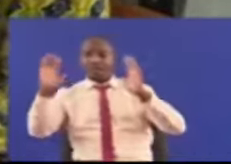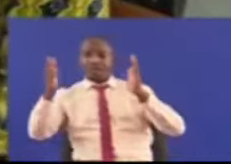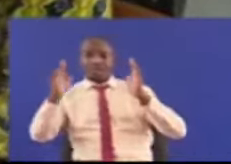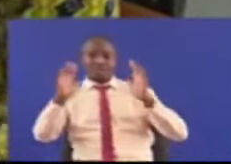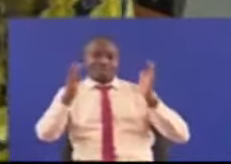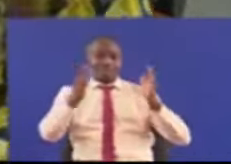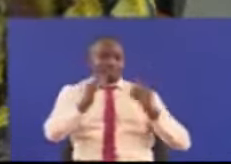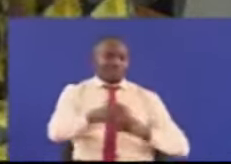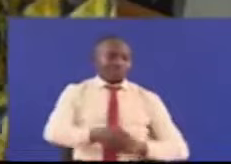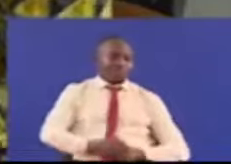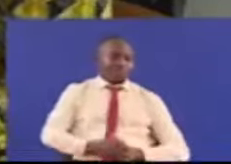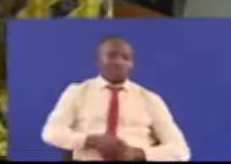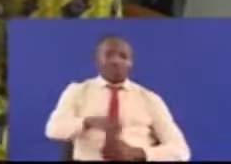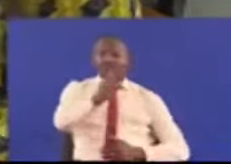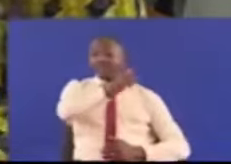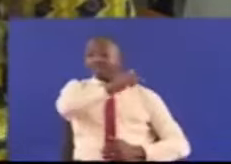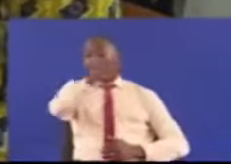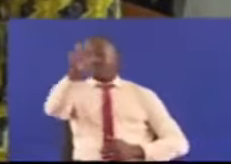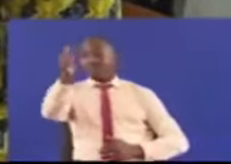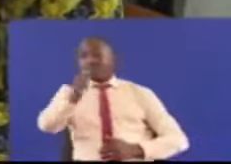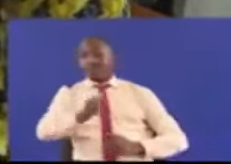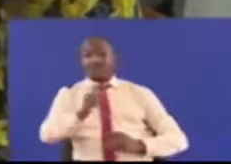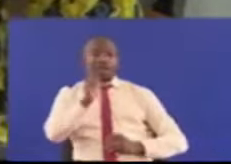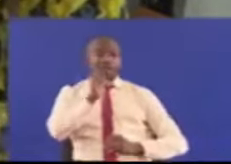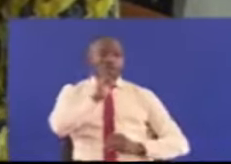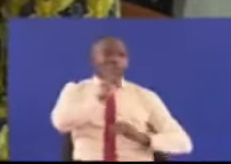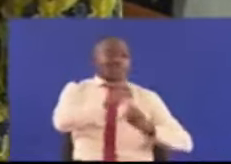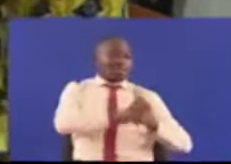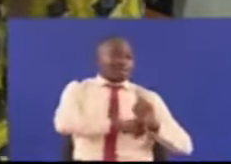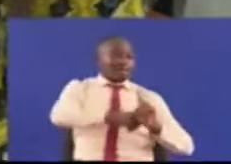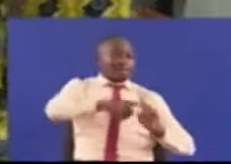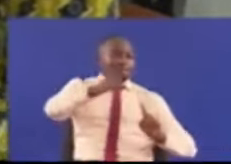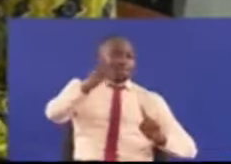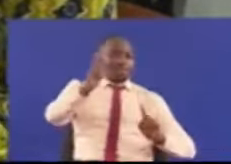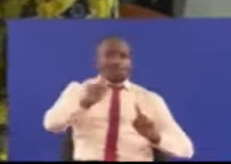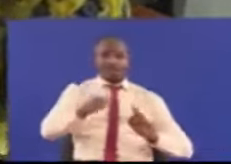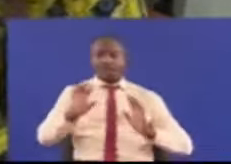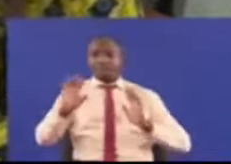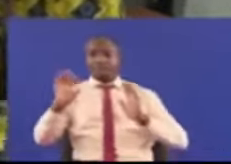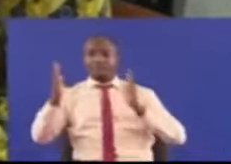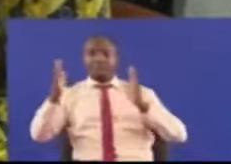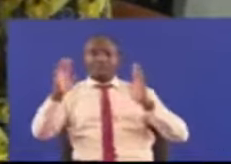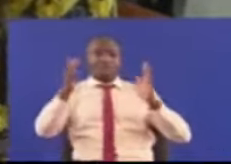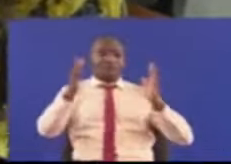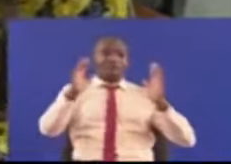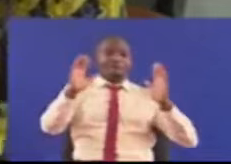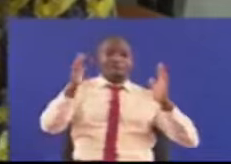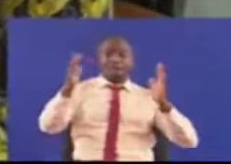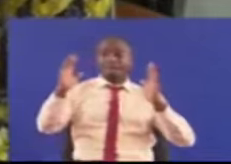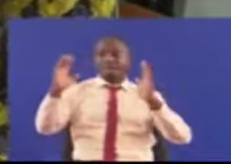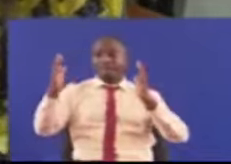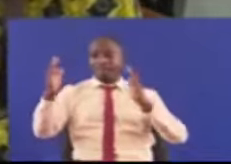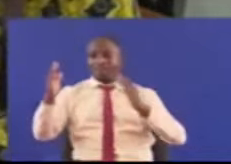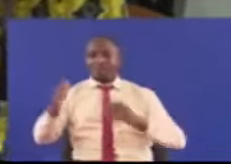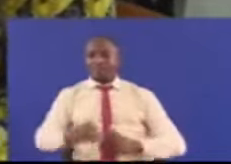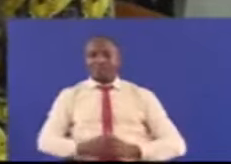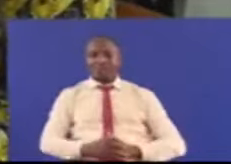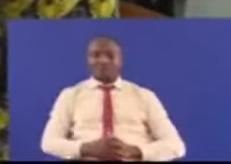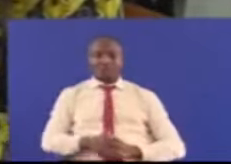Tanzania ya Suluhu Hassan mama yameremeta. Tanzania ya Mama Samia